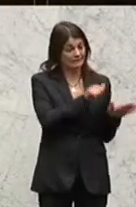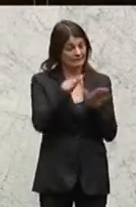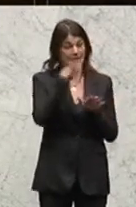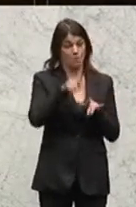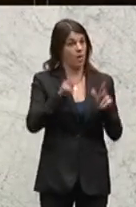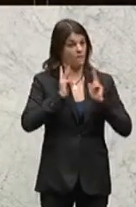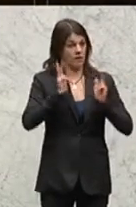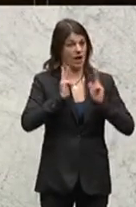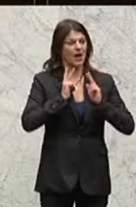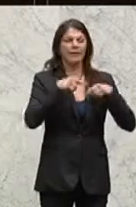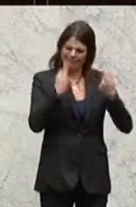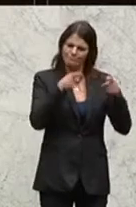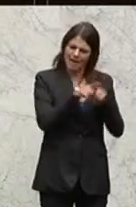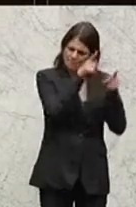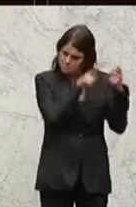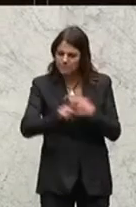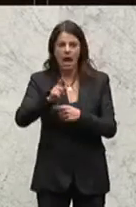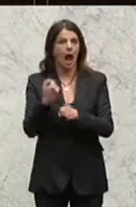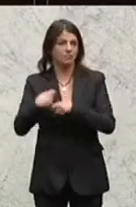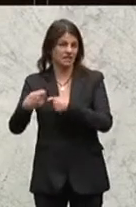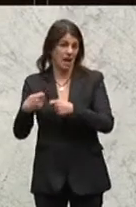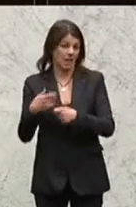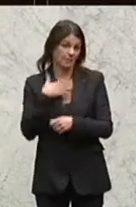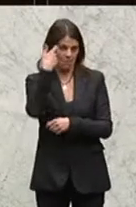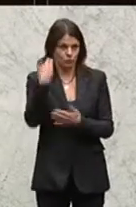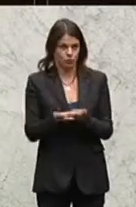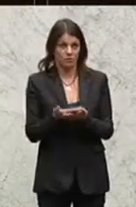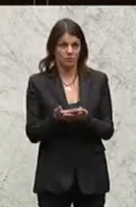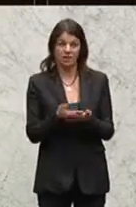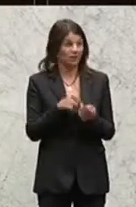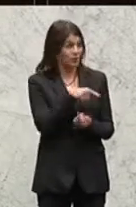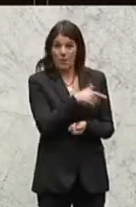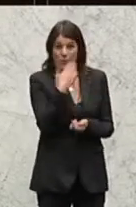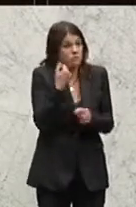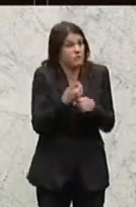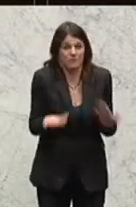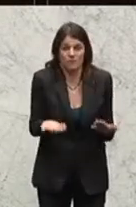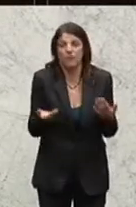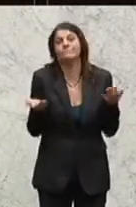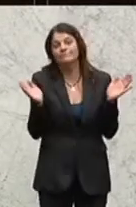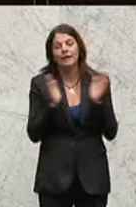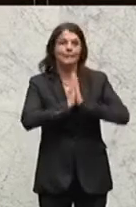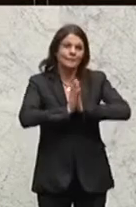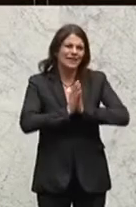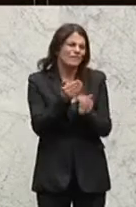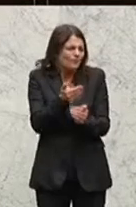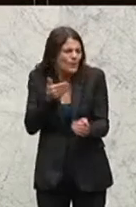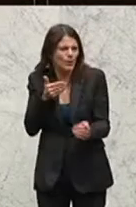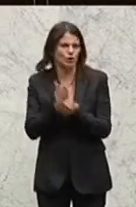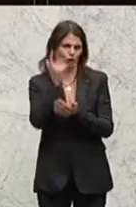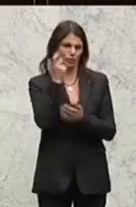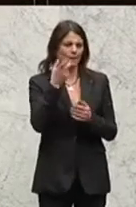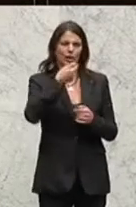6 Monaten, denen der Arbeitsmarkt geöffnet werden sollte. Wenn Sie das schon nicht machen, dann setzen Sie so früh wie möglich an, dass wir